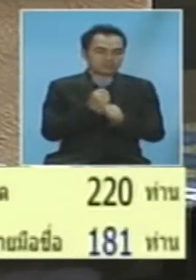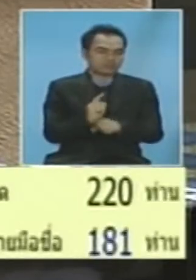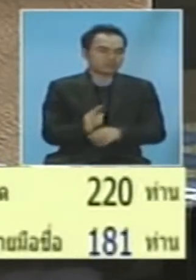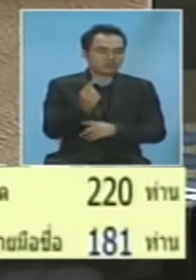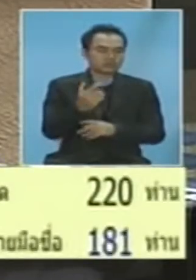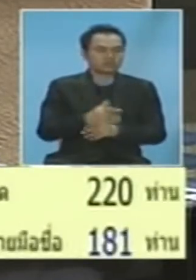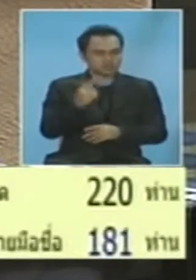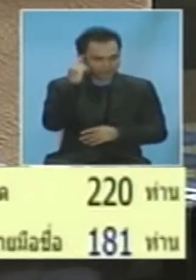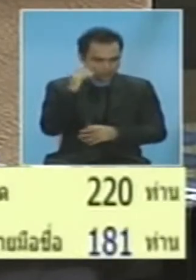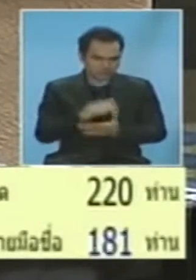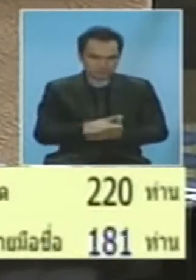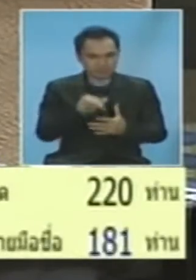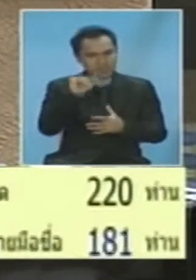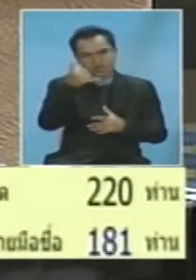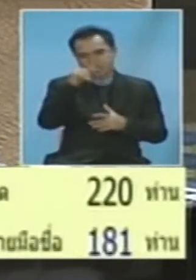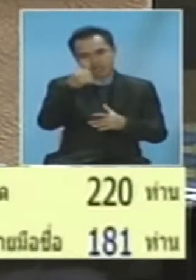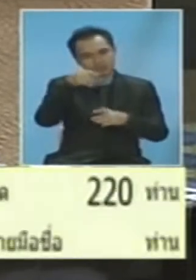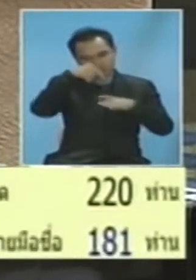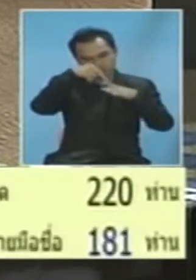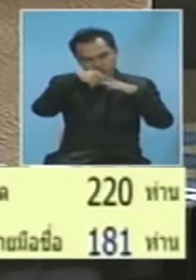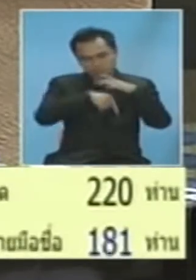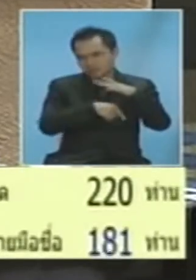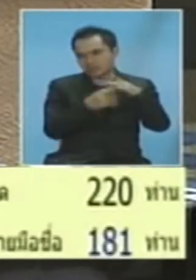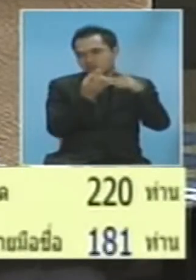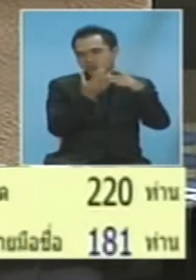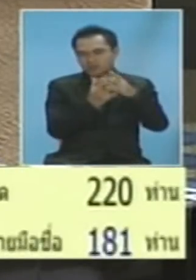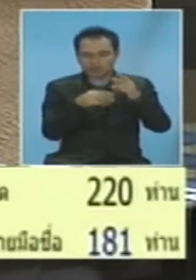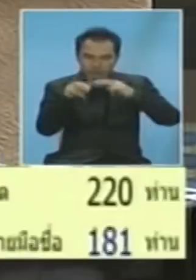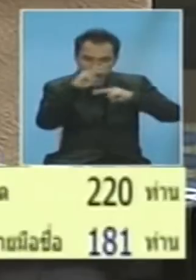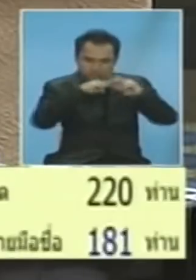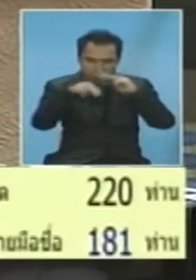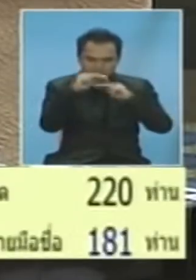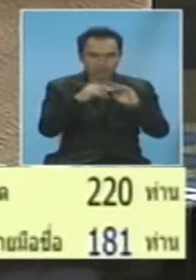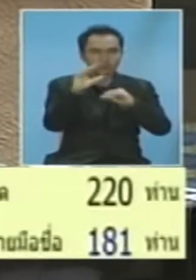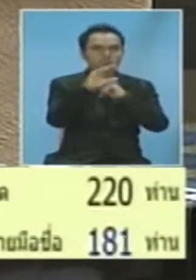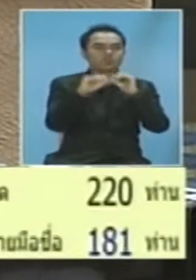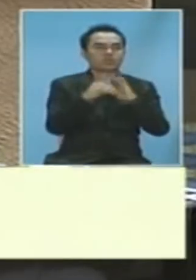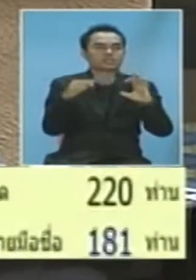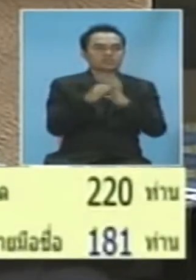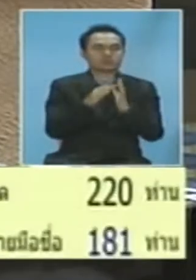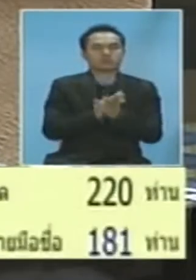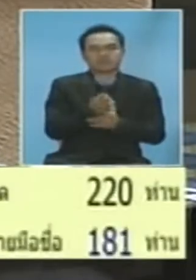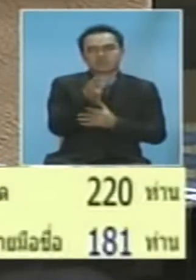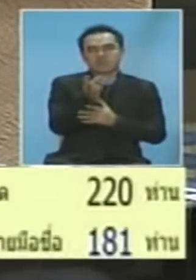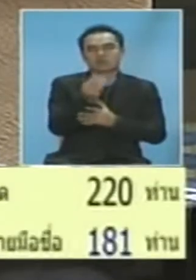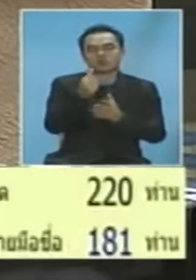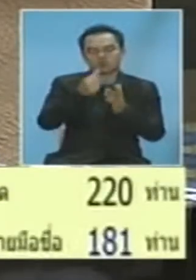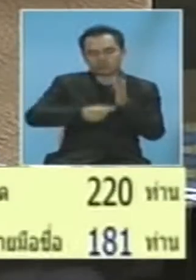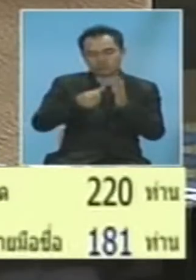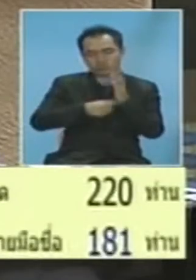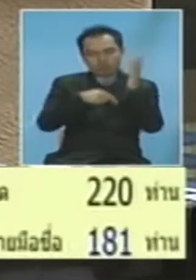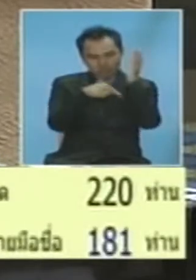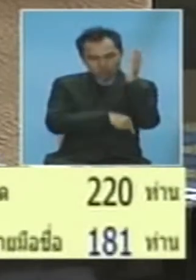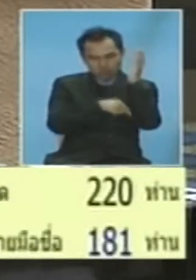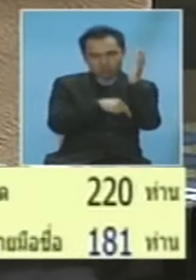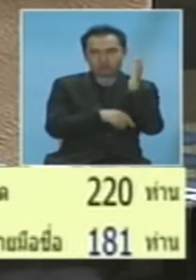มีวาระซ่อนเร้นกระบวนการตรวจสอบโครงการทุจริตจำนำข้าว